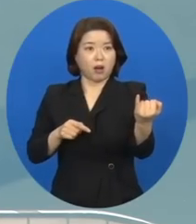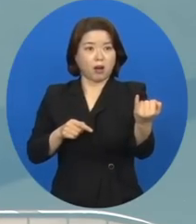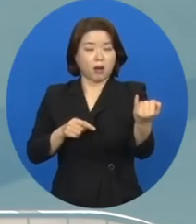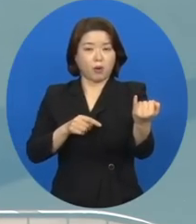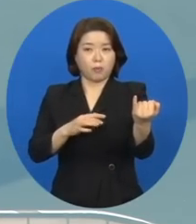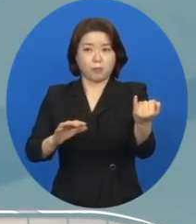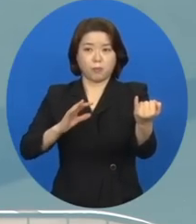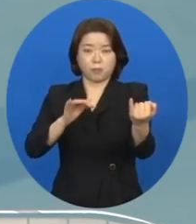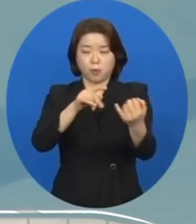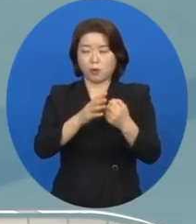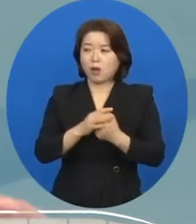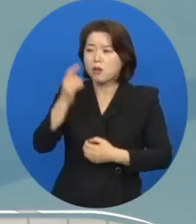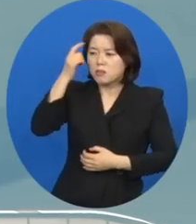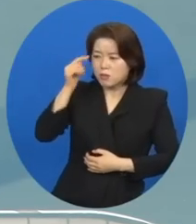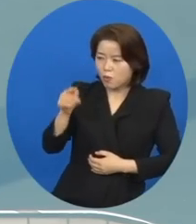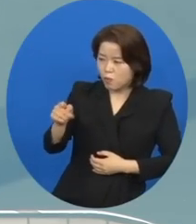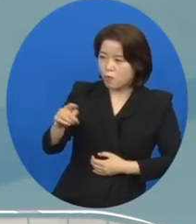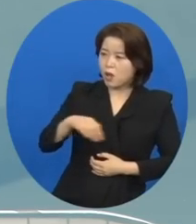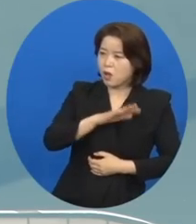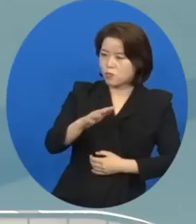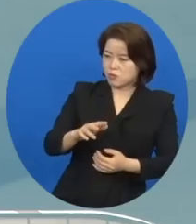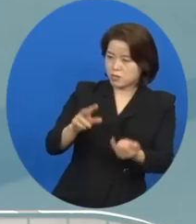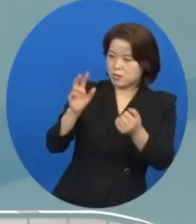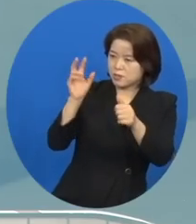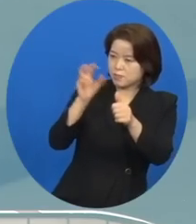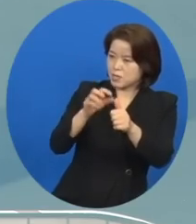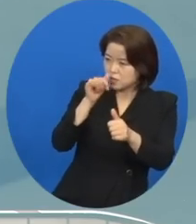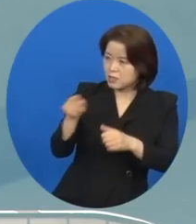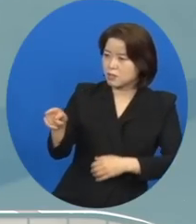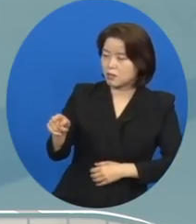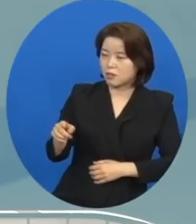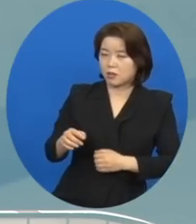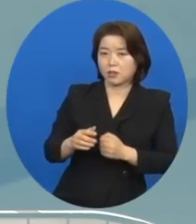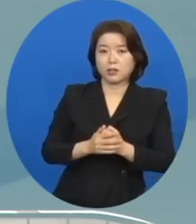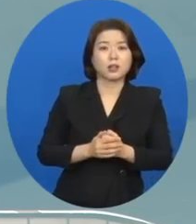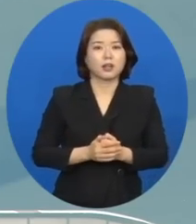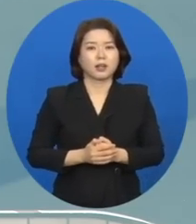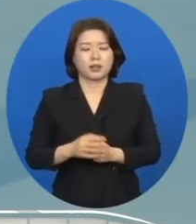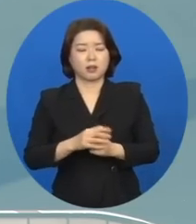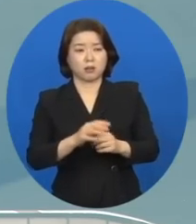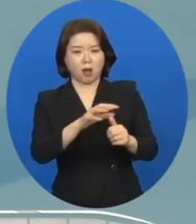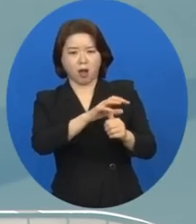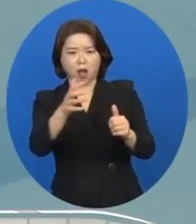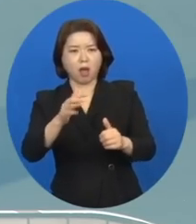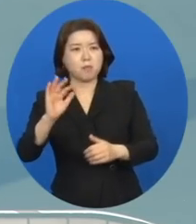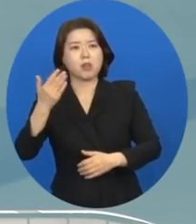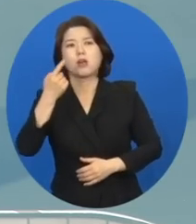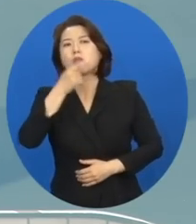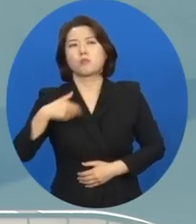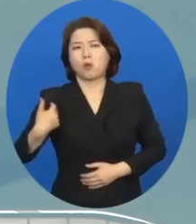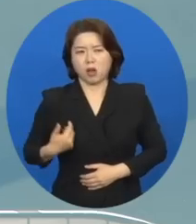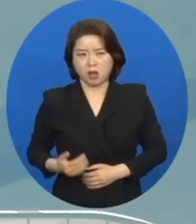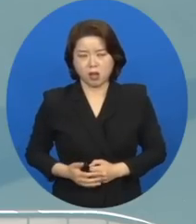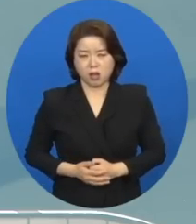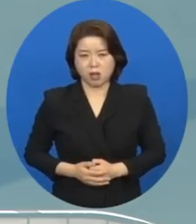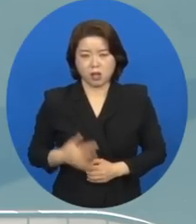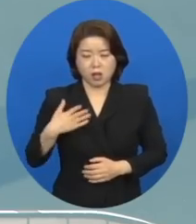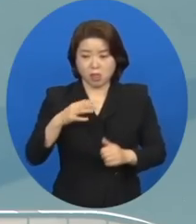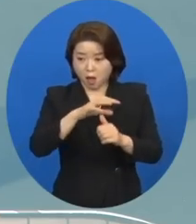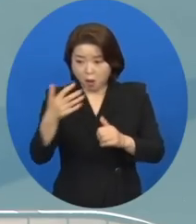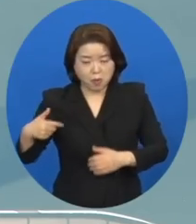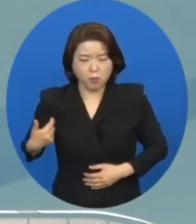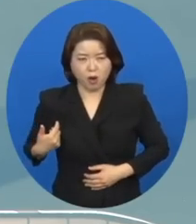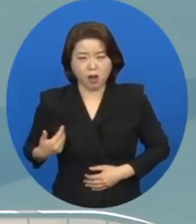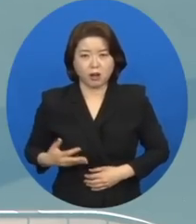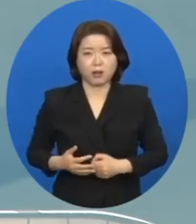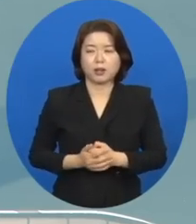우리를 배신했는가 라고 물었을 때 유명한 이제 대사가 나오죠. 뭐냐면 해방이 될 줄 몰랐어. 해방이 될 줄 몰랐다는 거예요.